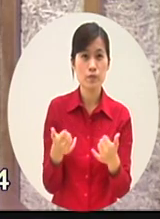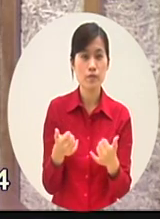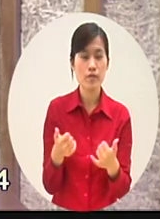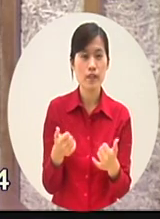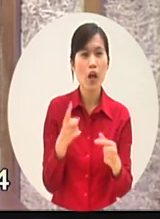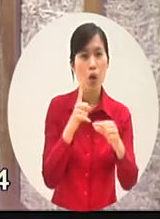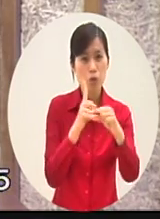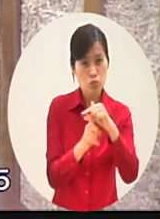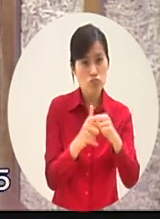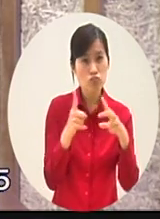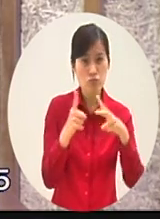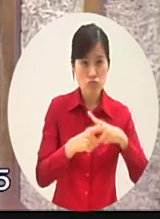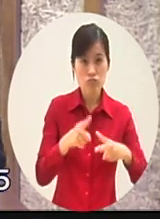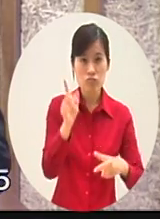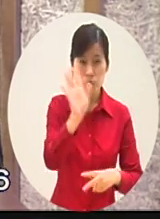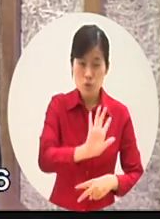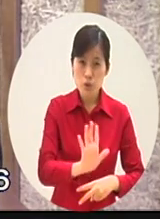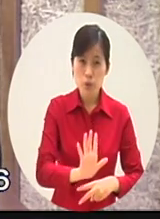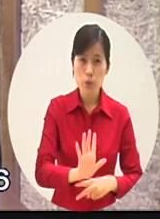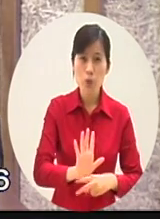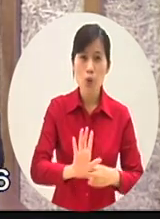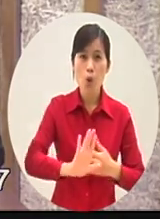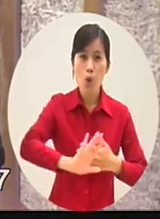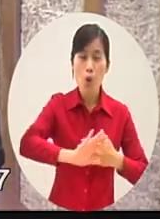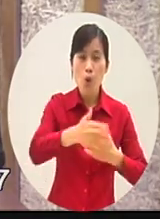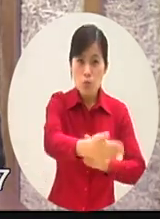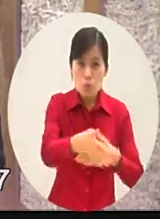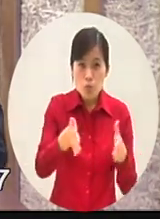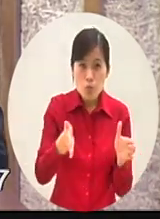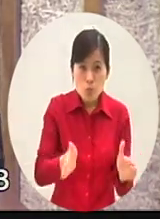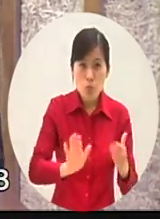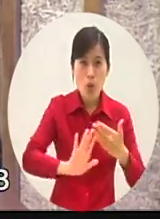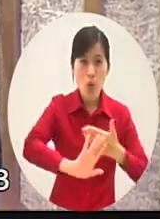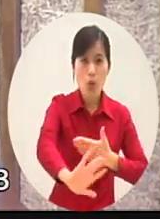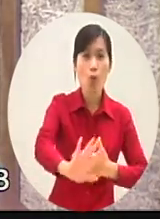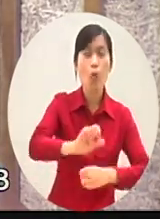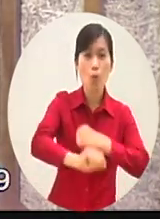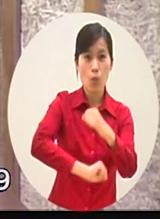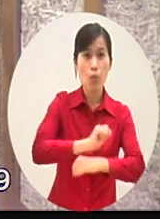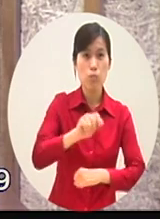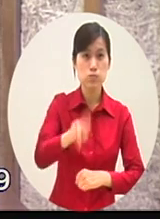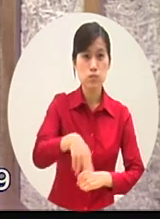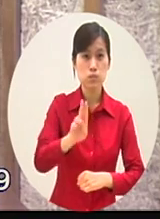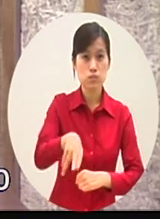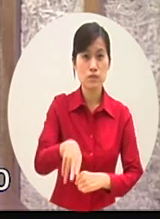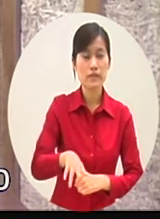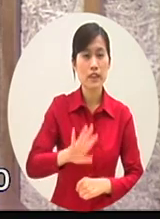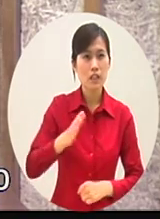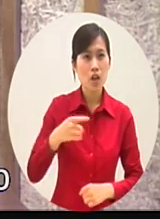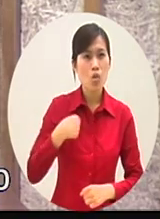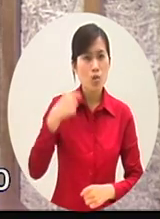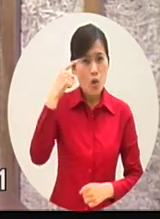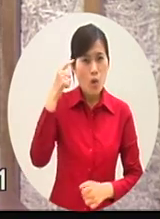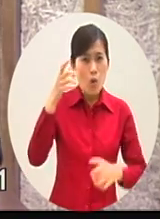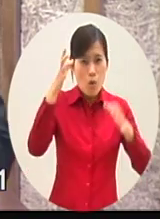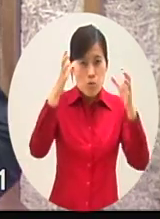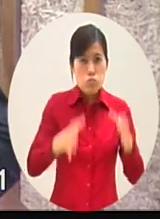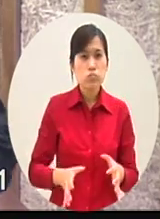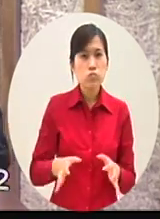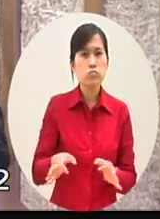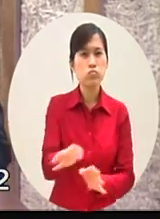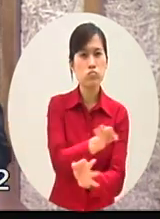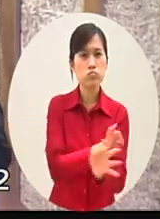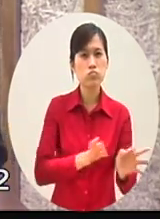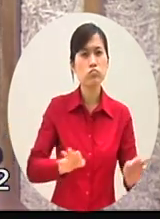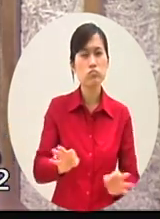中小型的一个户外活动应该场地是够。当然我们设置了之后还要考虑就是营运的问题，所以我们在考